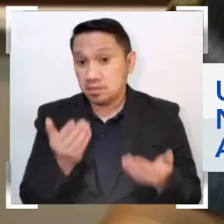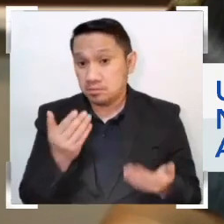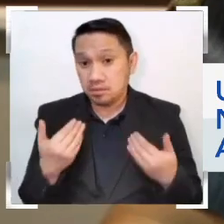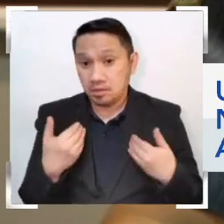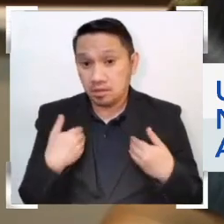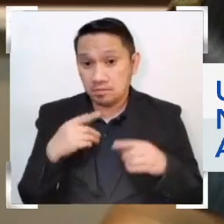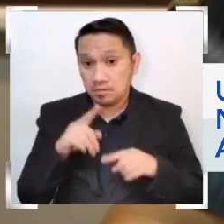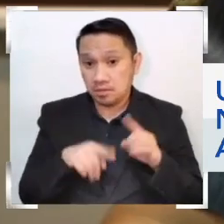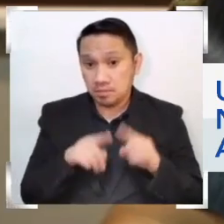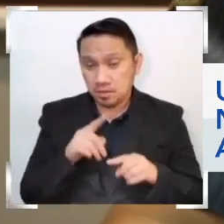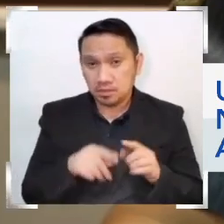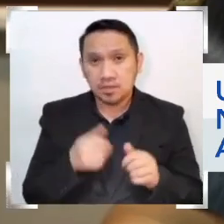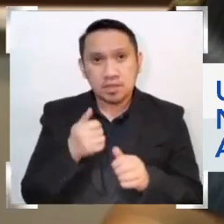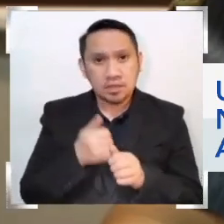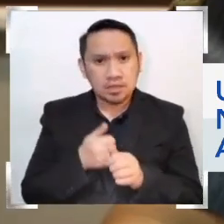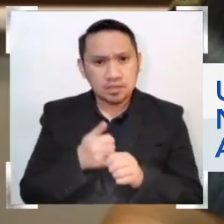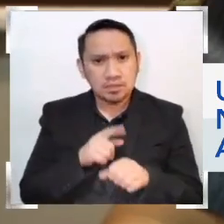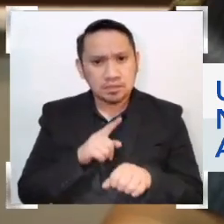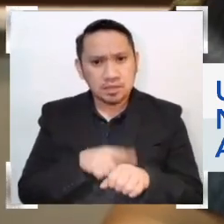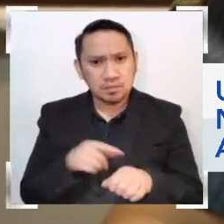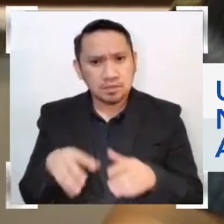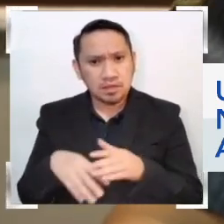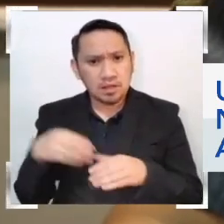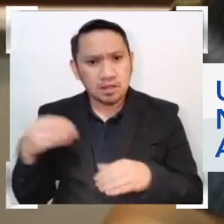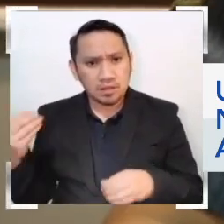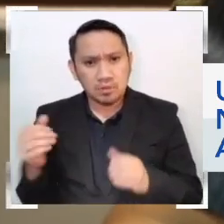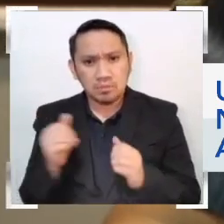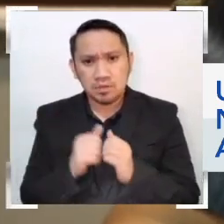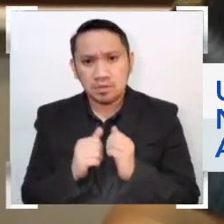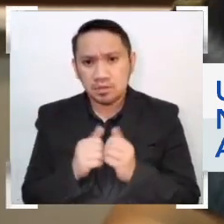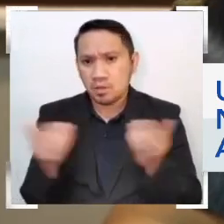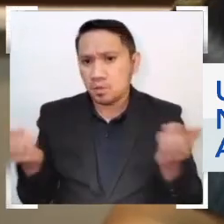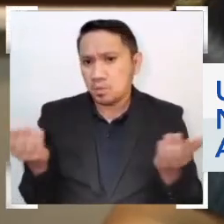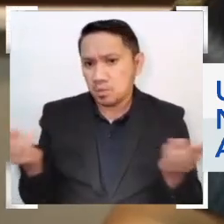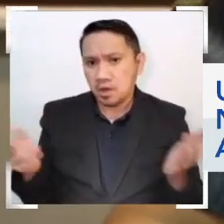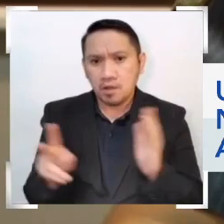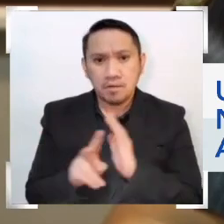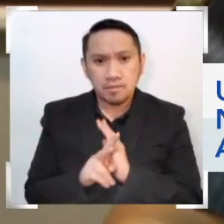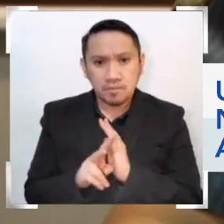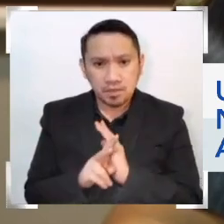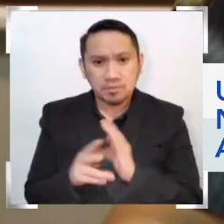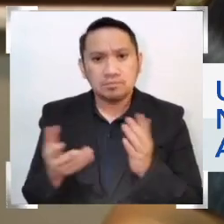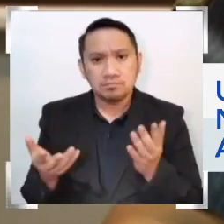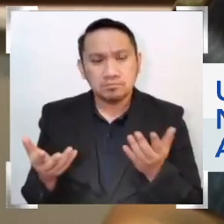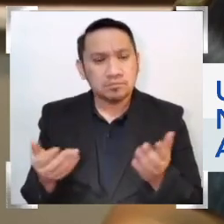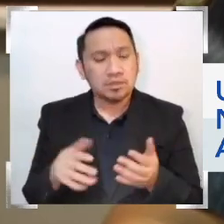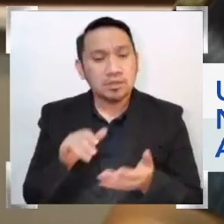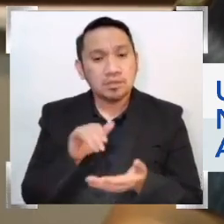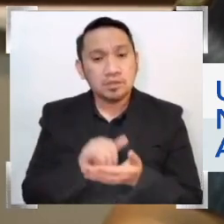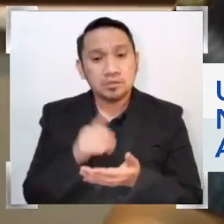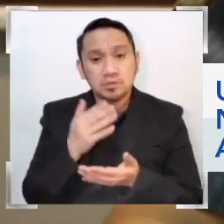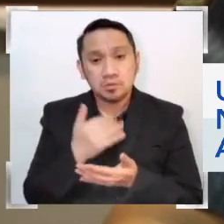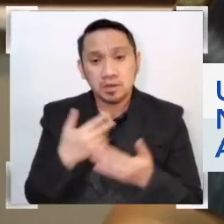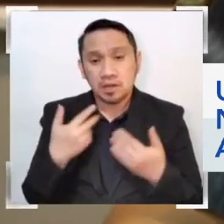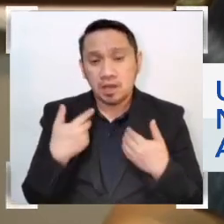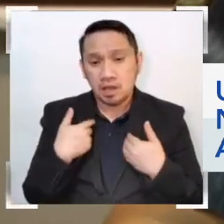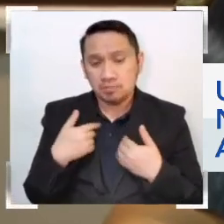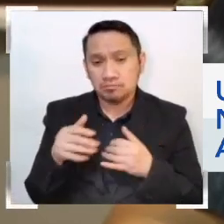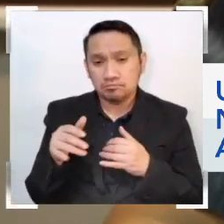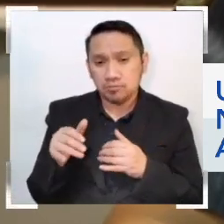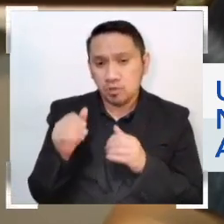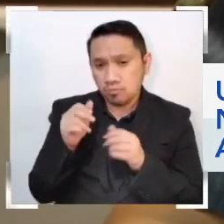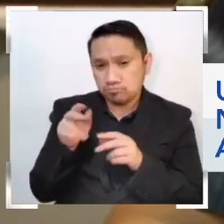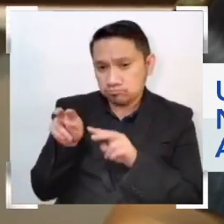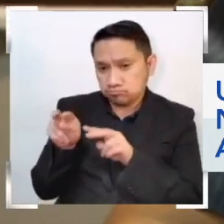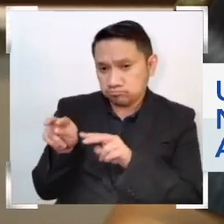lalabas, doon niya nalalaman na yung van ay kung saan pupunta. So that's why nagkanda kami ng follow-up surveillance